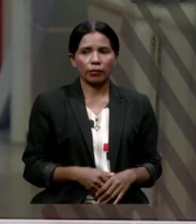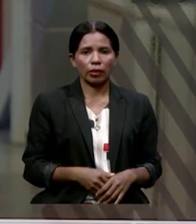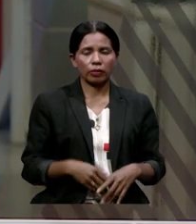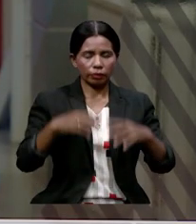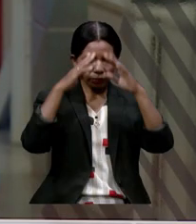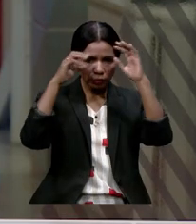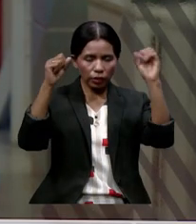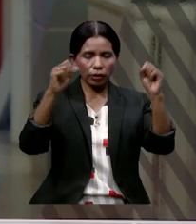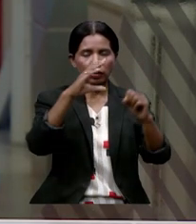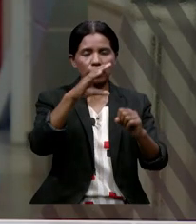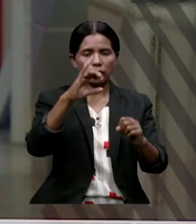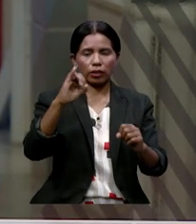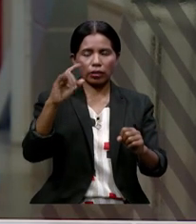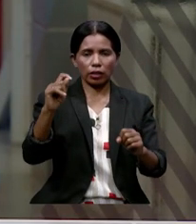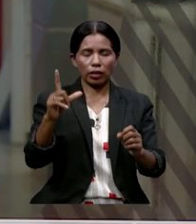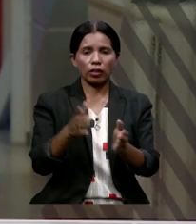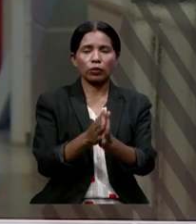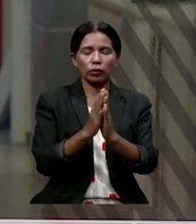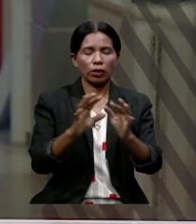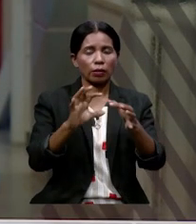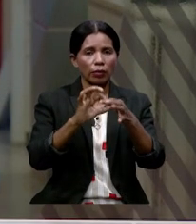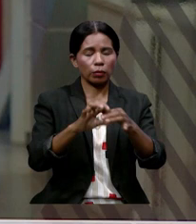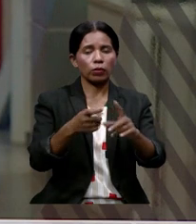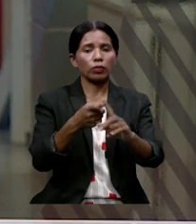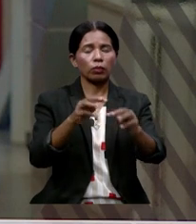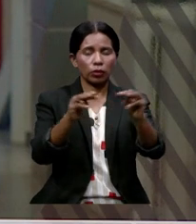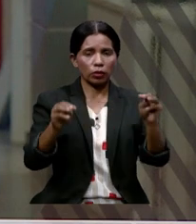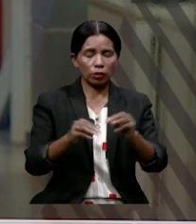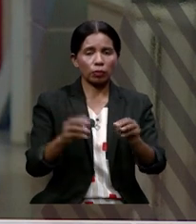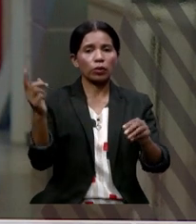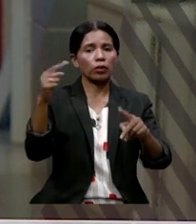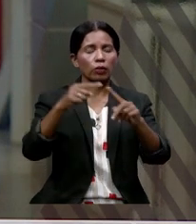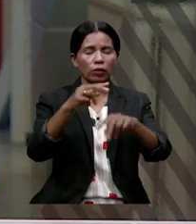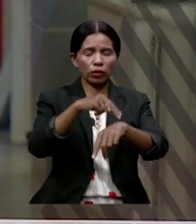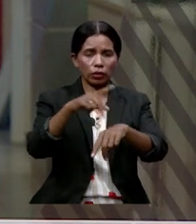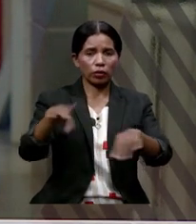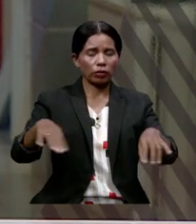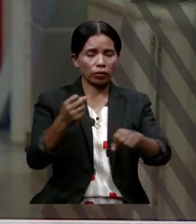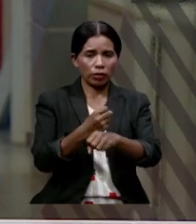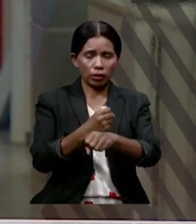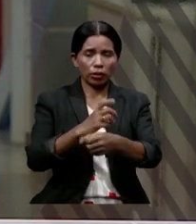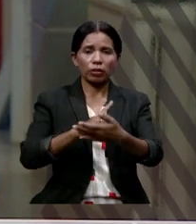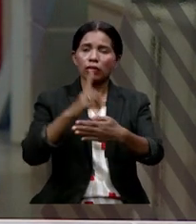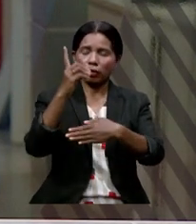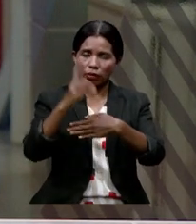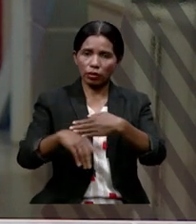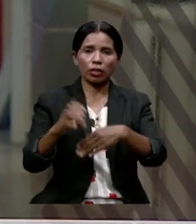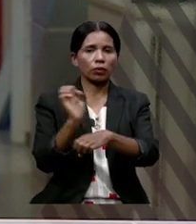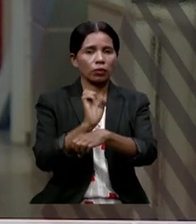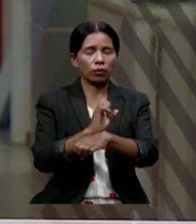Presidente Cecetelli Russo, membro russo município do Nacional, ato serviço Macas, onde desenvolve economia e